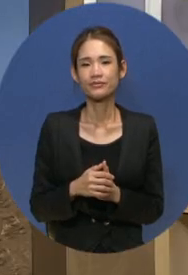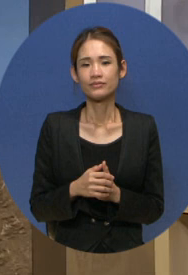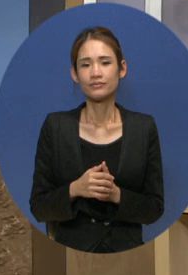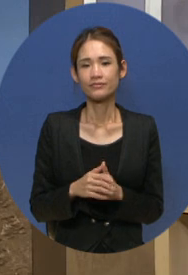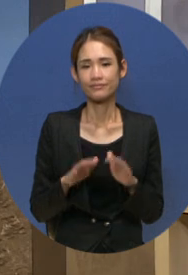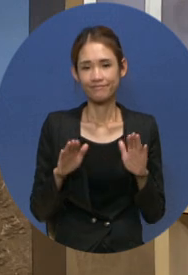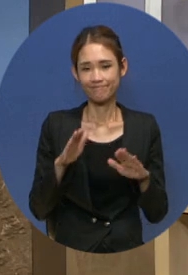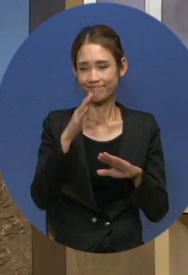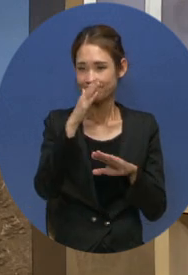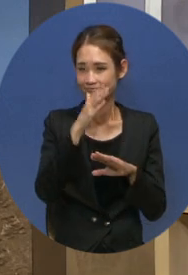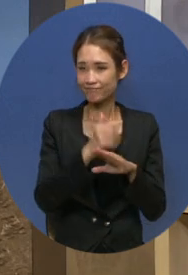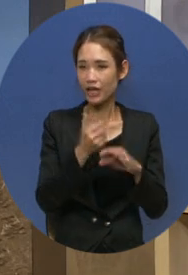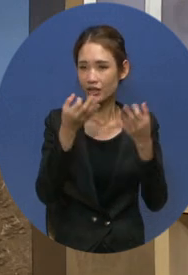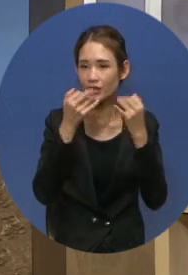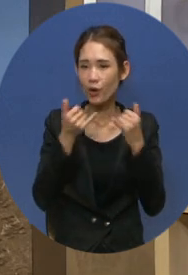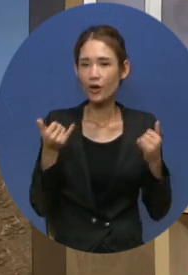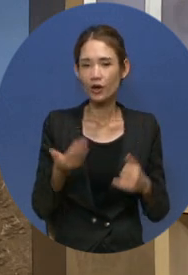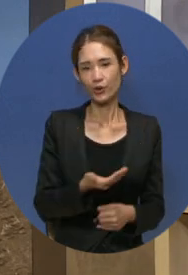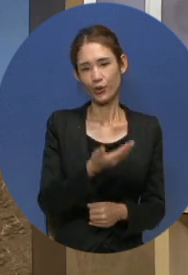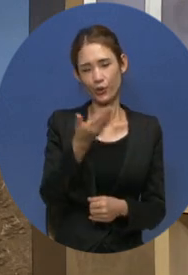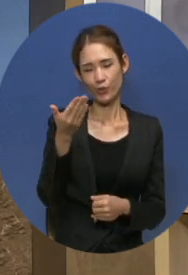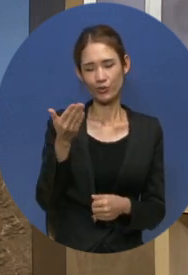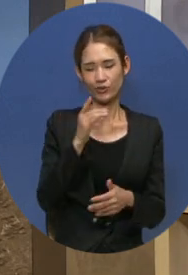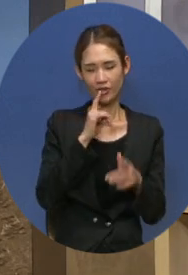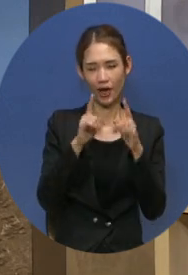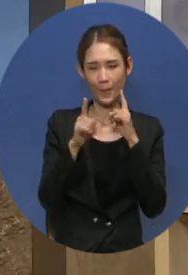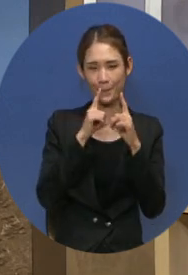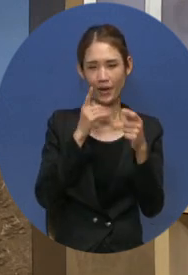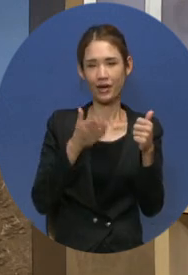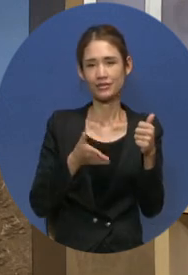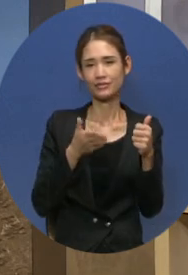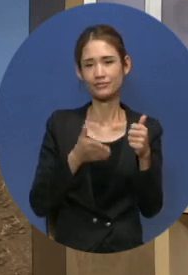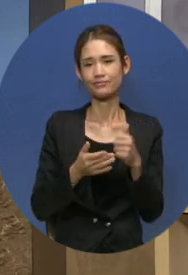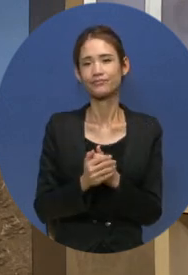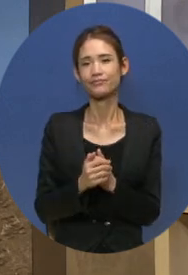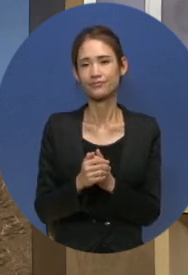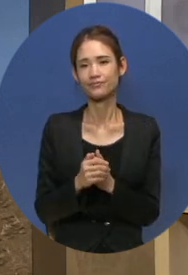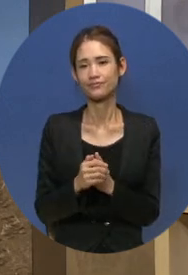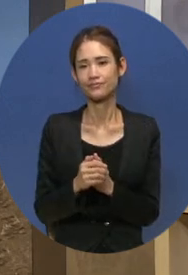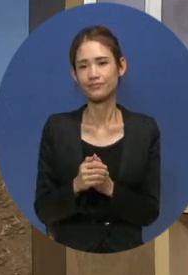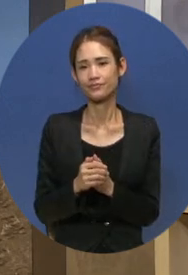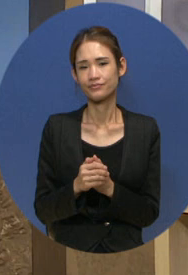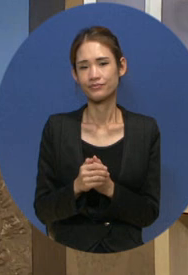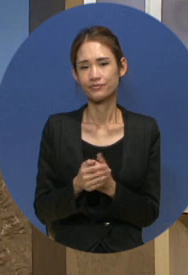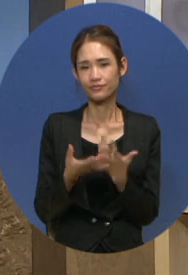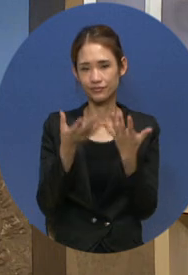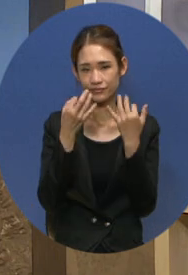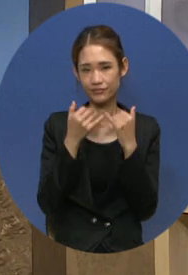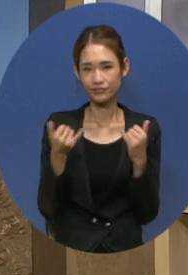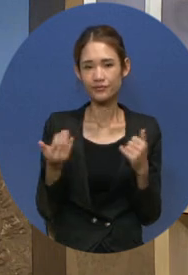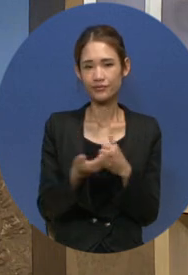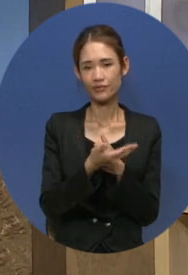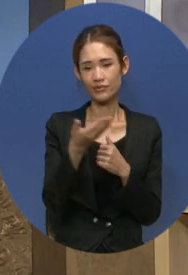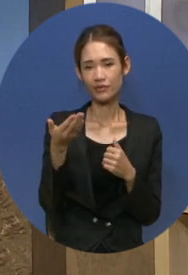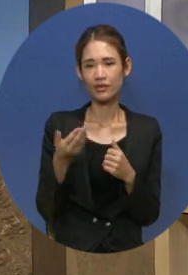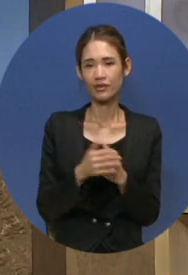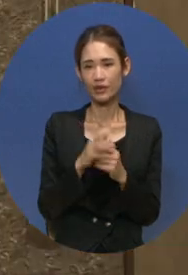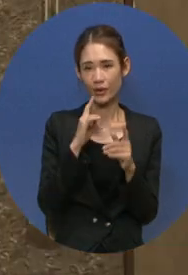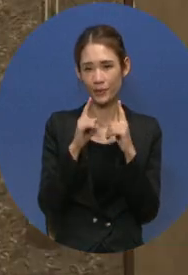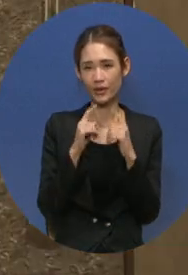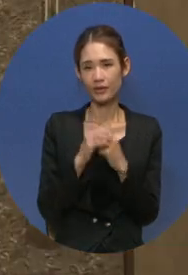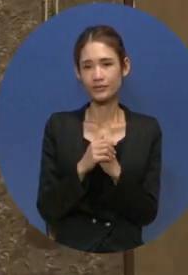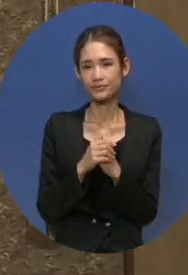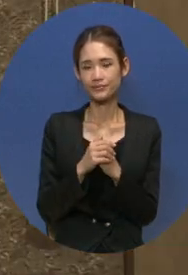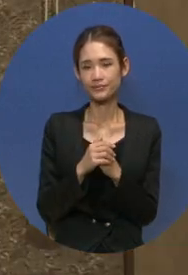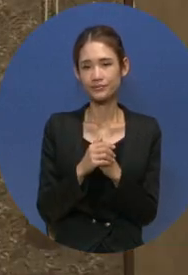이제 마지막으로 예. 시청자분들께 한 말씀 해주신다면 시청자분들께요? 말씀을 해줄 수 있을까요?